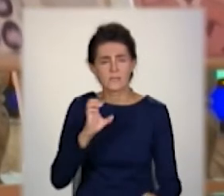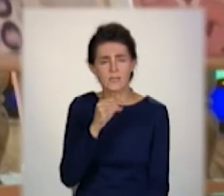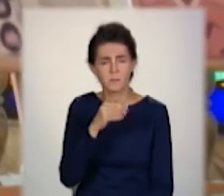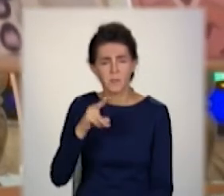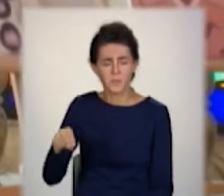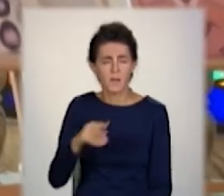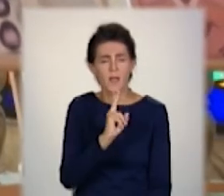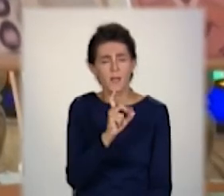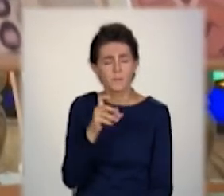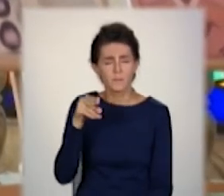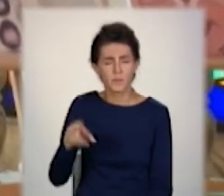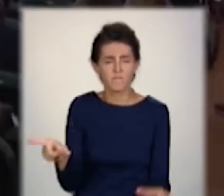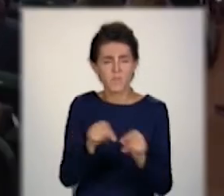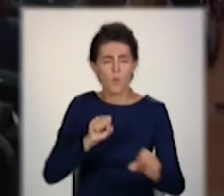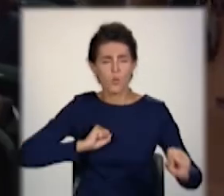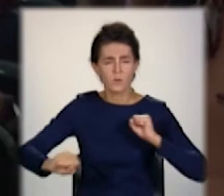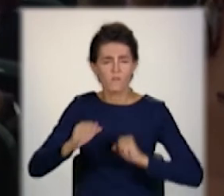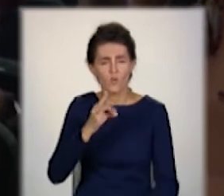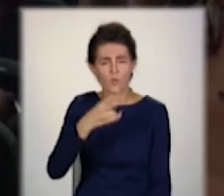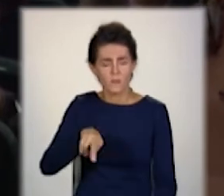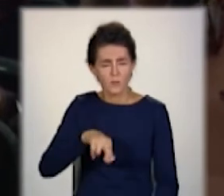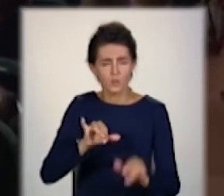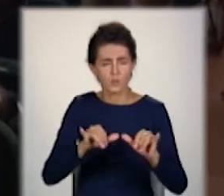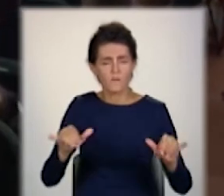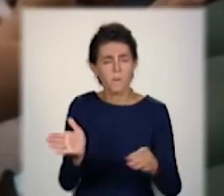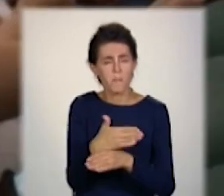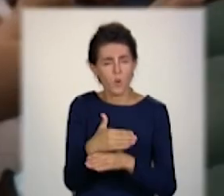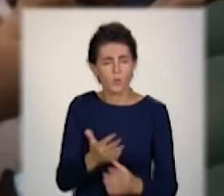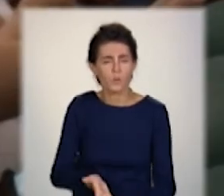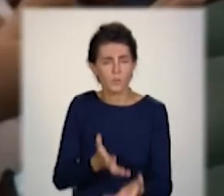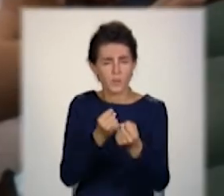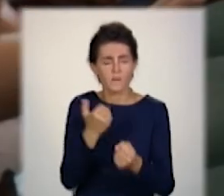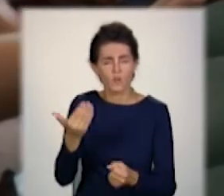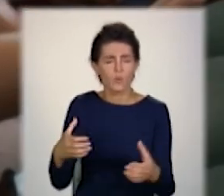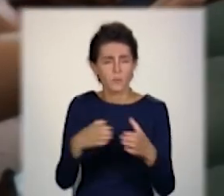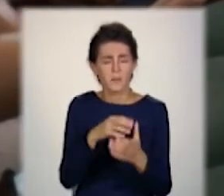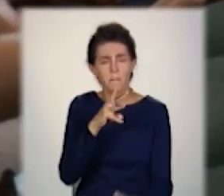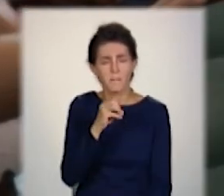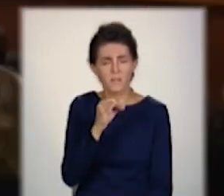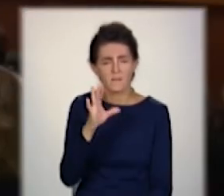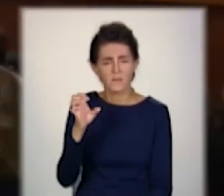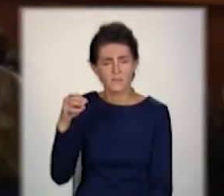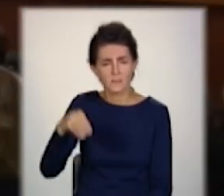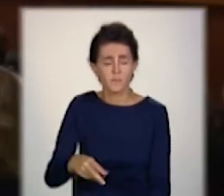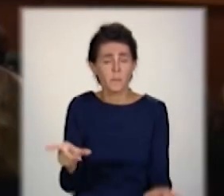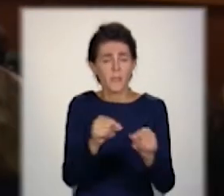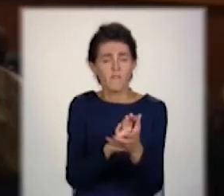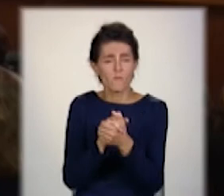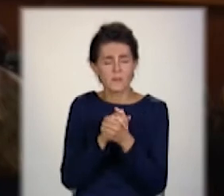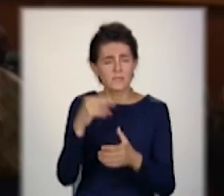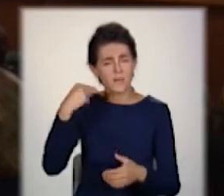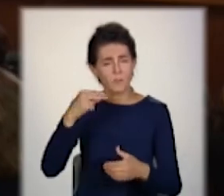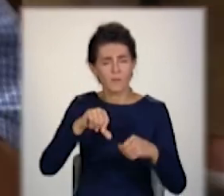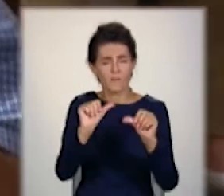партнерстві з громадською організацією «Фонд розвитку Маріуполя» за підтримки компанії «Метінвест». Її партнерами також є Запорізька